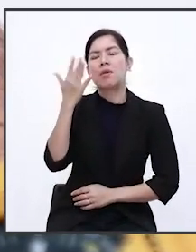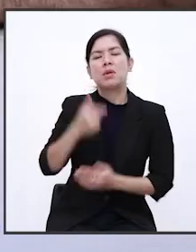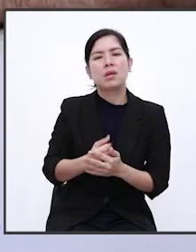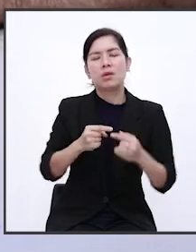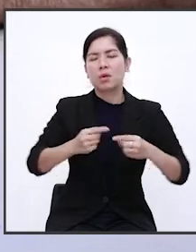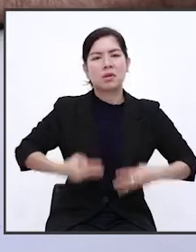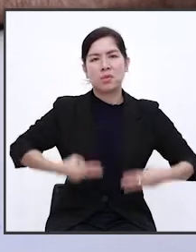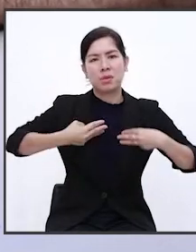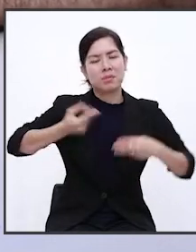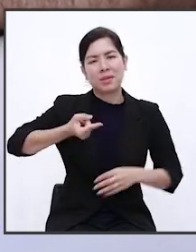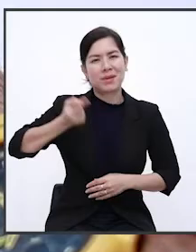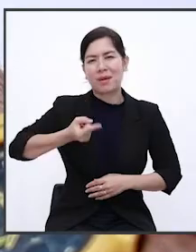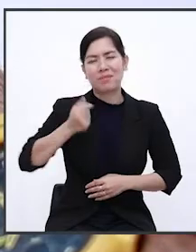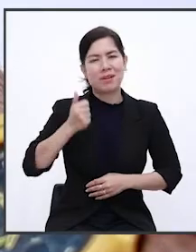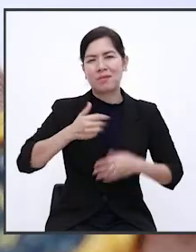ลย